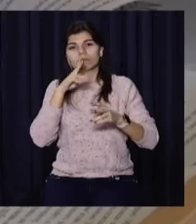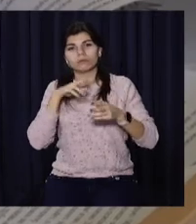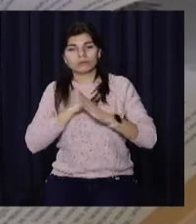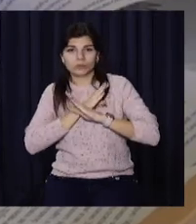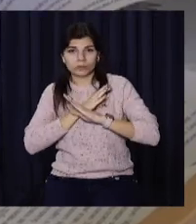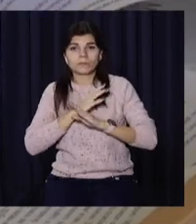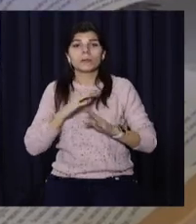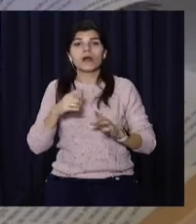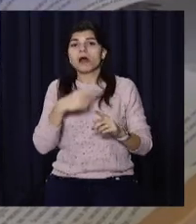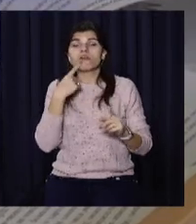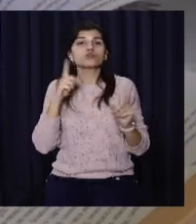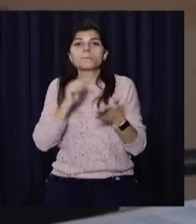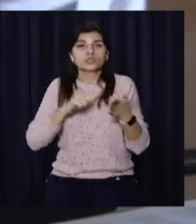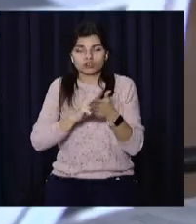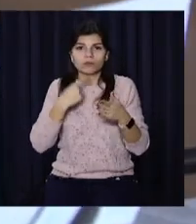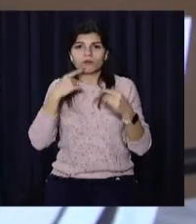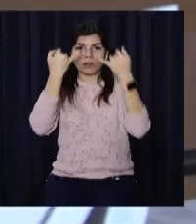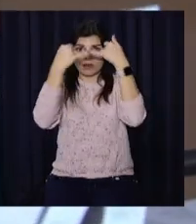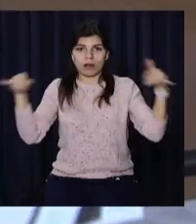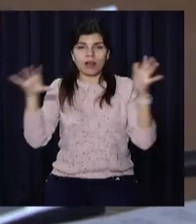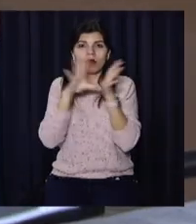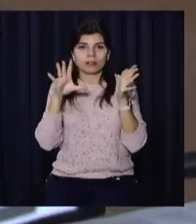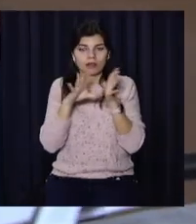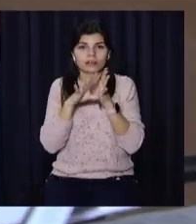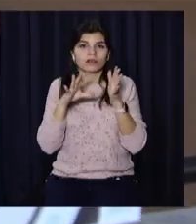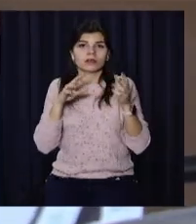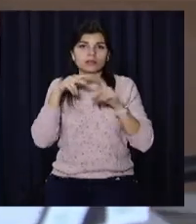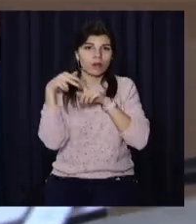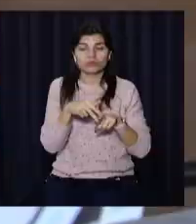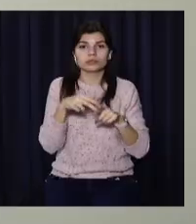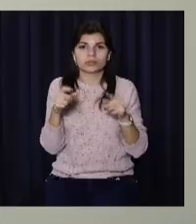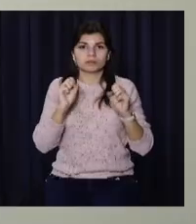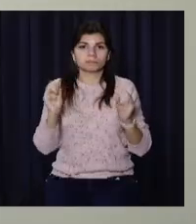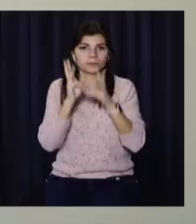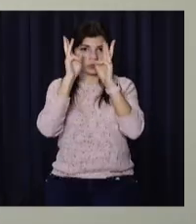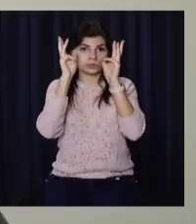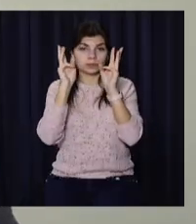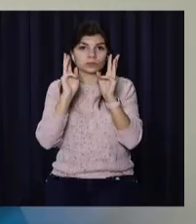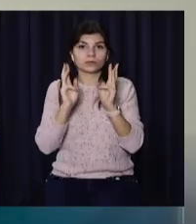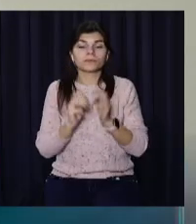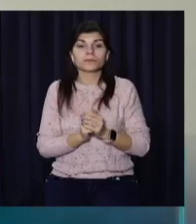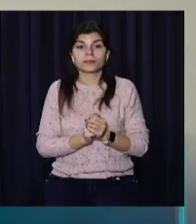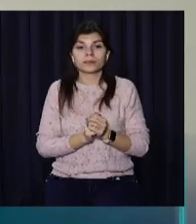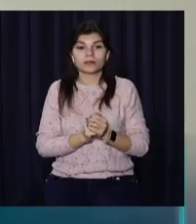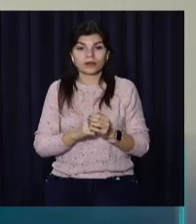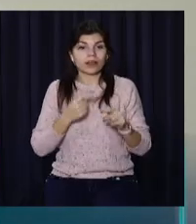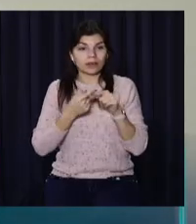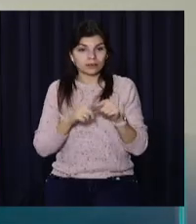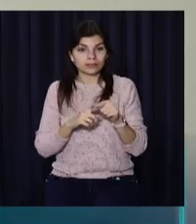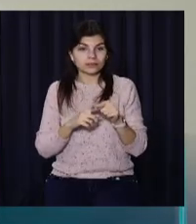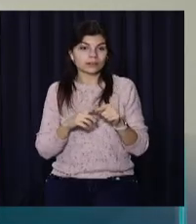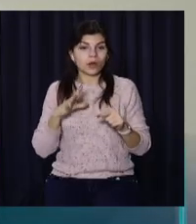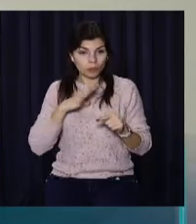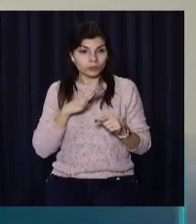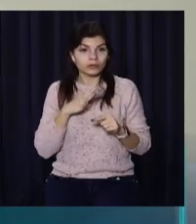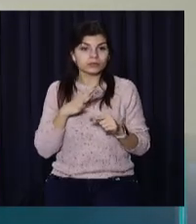коротке замикання, яке спричинило перевантаження електромережі. Людина саме взяла зобов'язання по їх догляду і